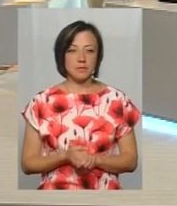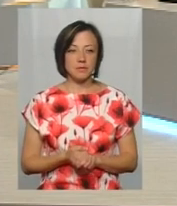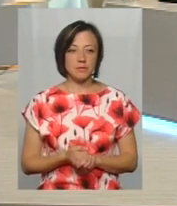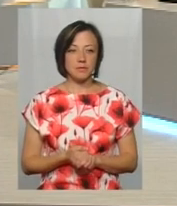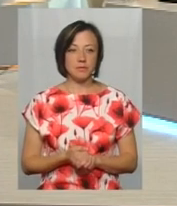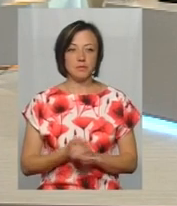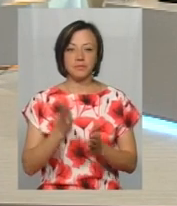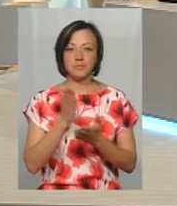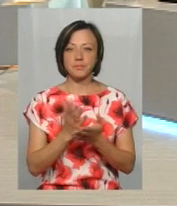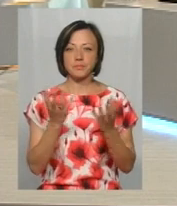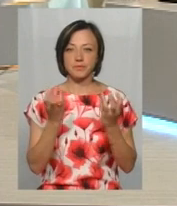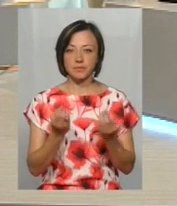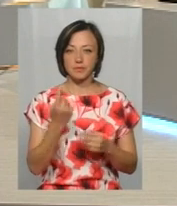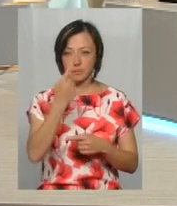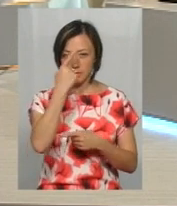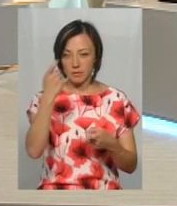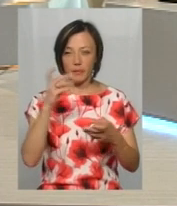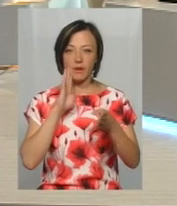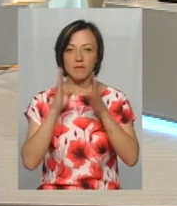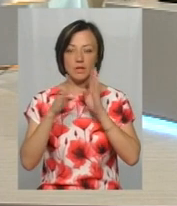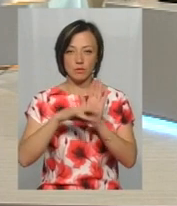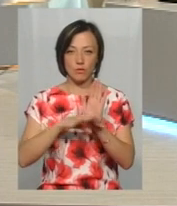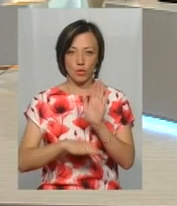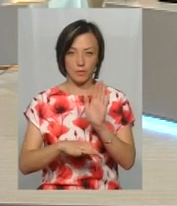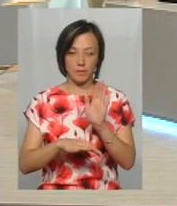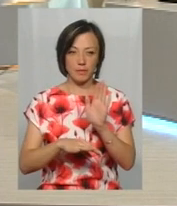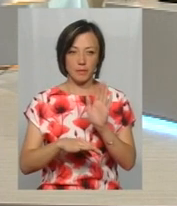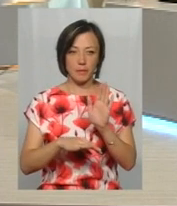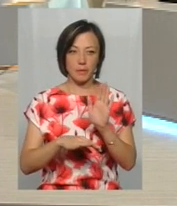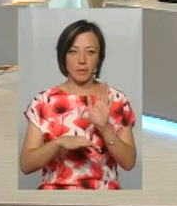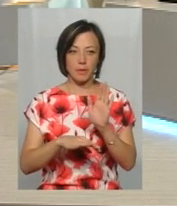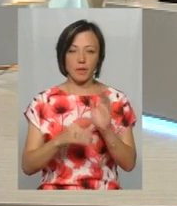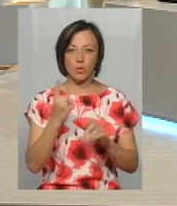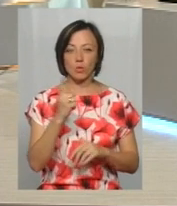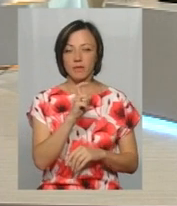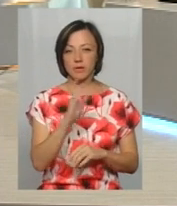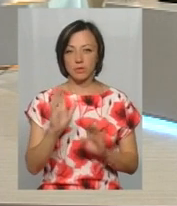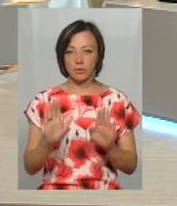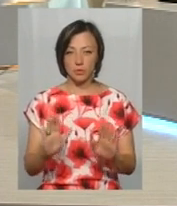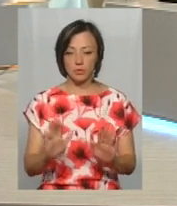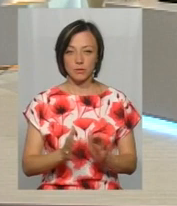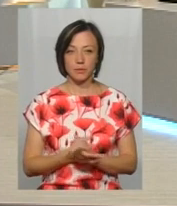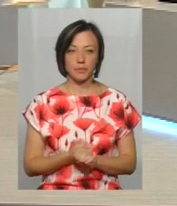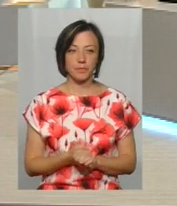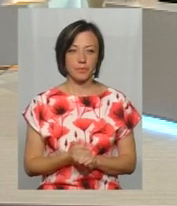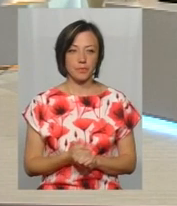Так, і маємо ще одне повідомлення у Фейсбук. Зараз, хвилиночку.